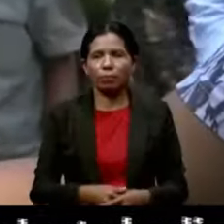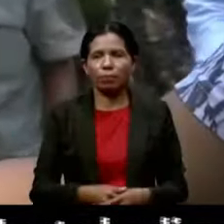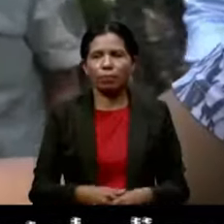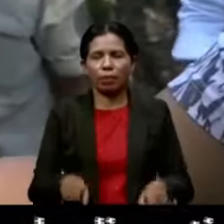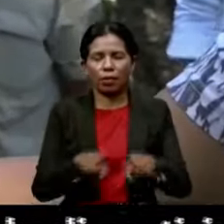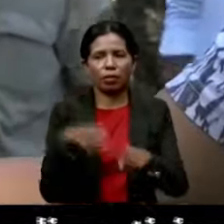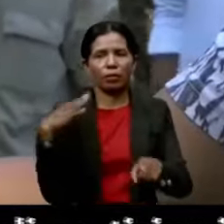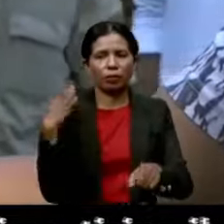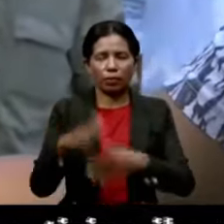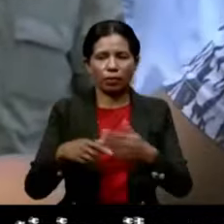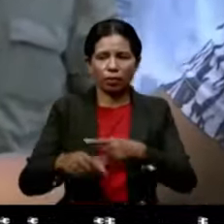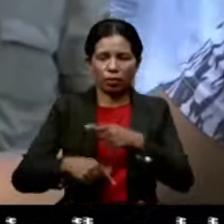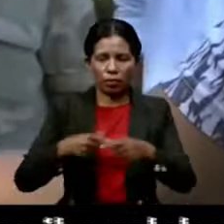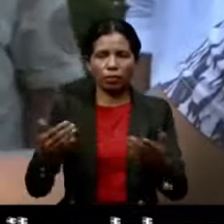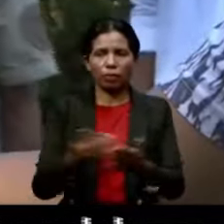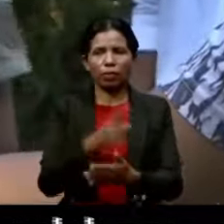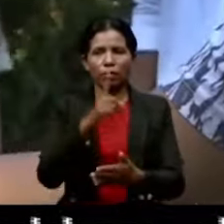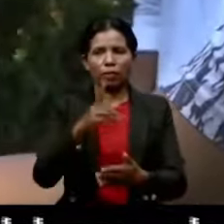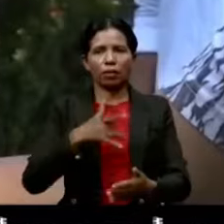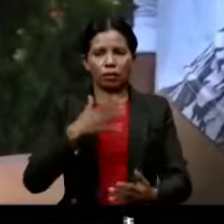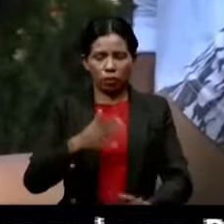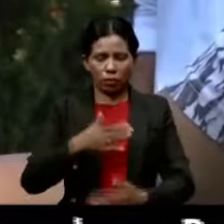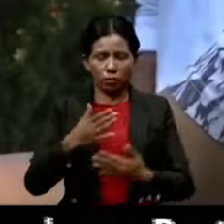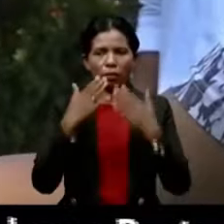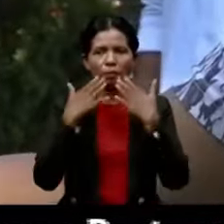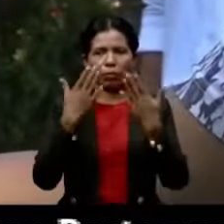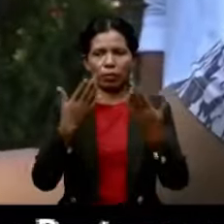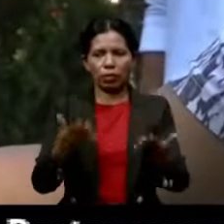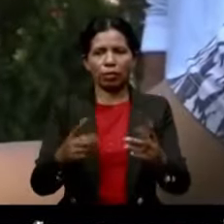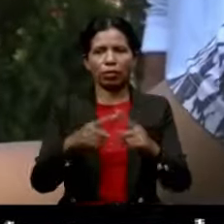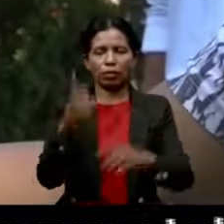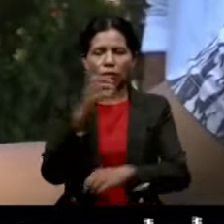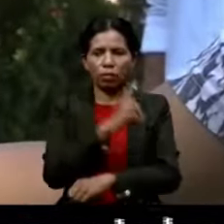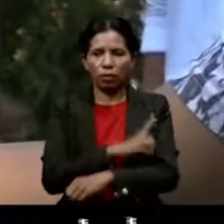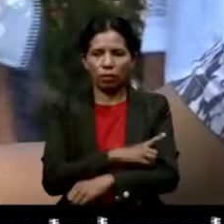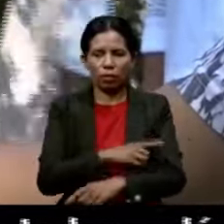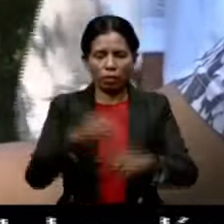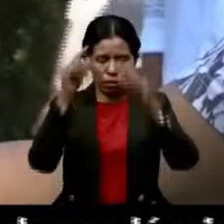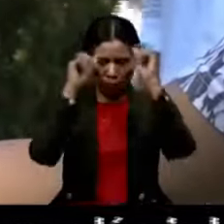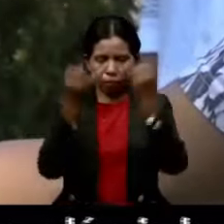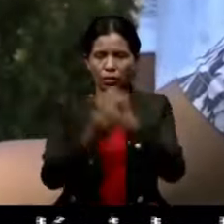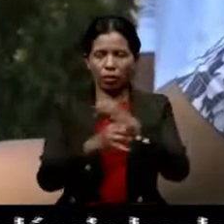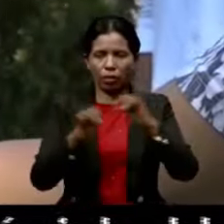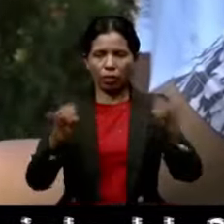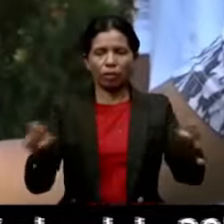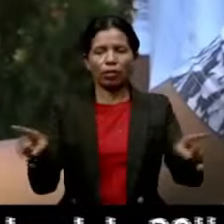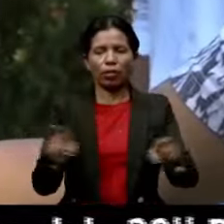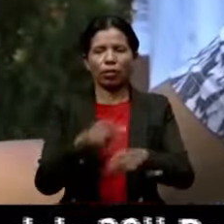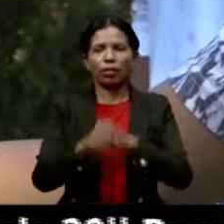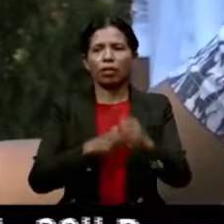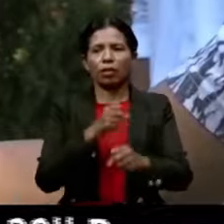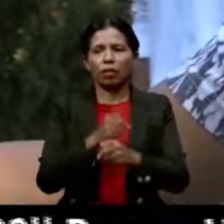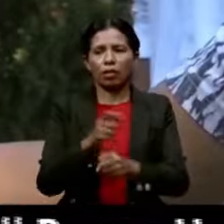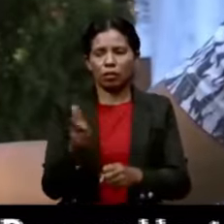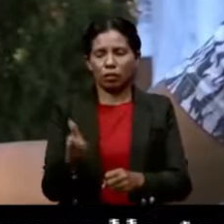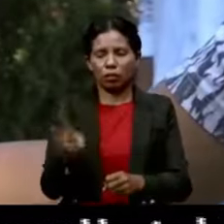dar jovenida no geração no fo unida contente teves e agradece tanto ohin loron Timor Leste ukun an sayona ba tina